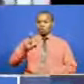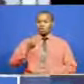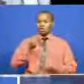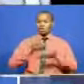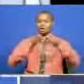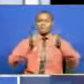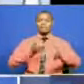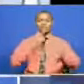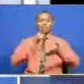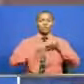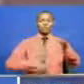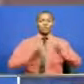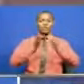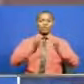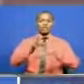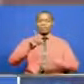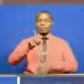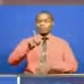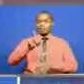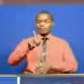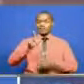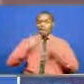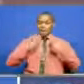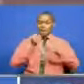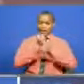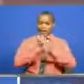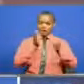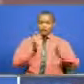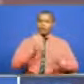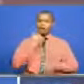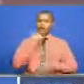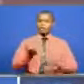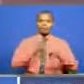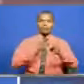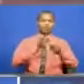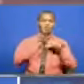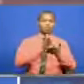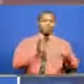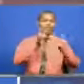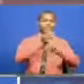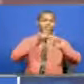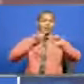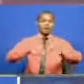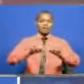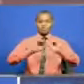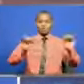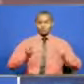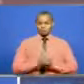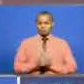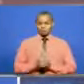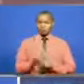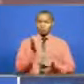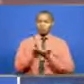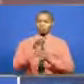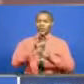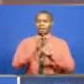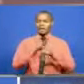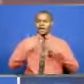virusi vya corona. Kweli wengi hawana insurance na wanakutana na hii ugonjwa wa